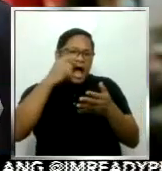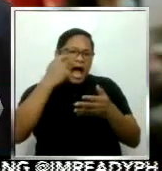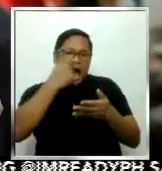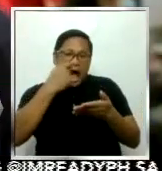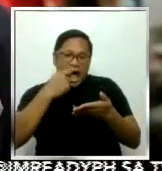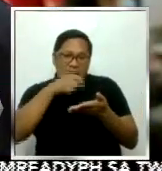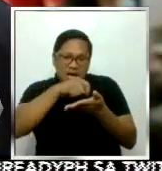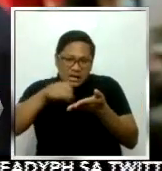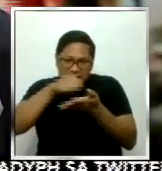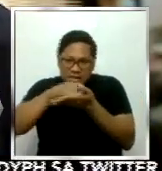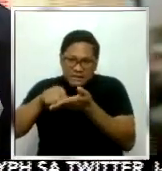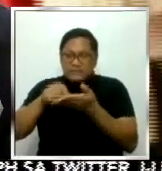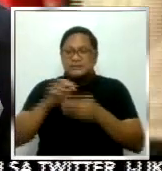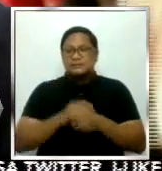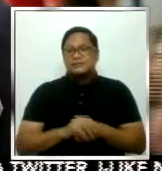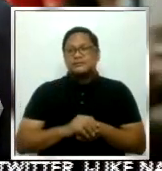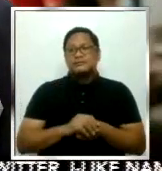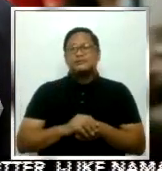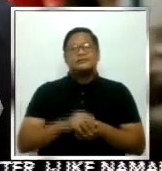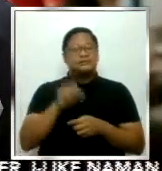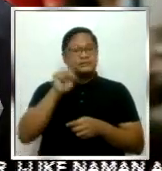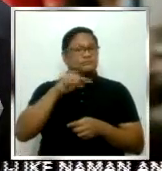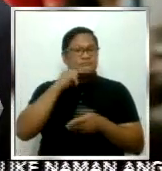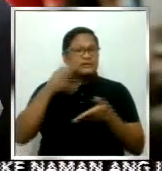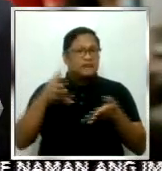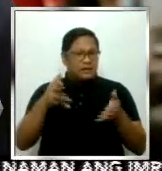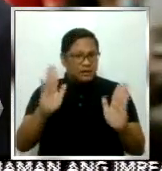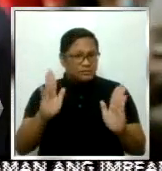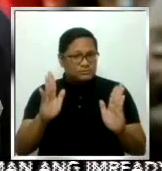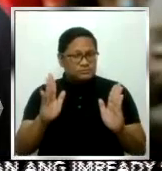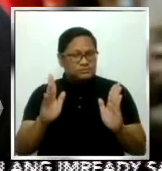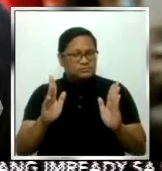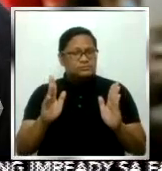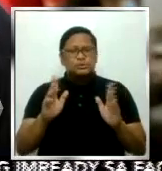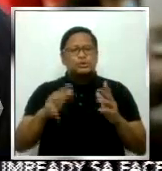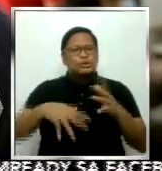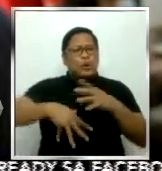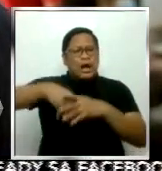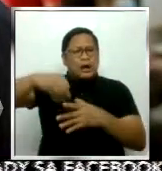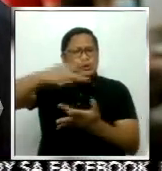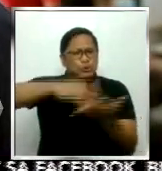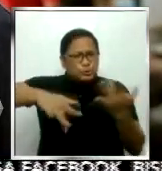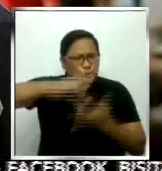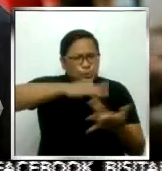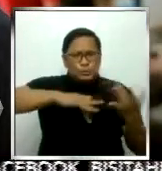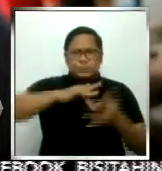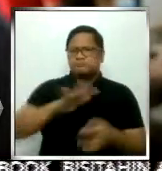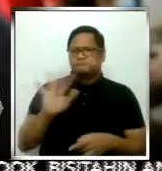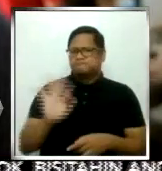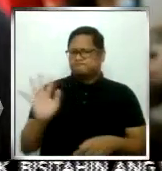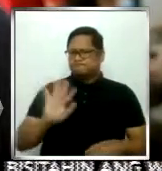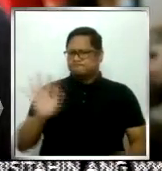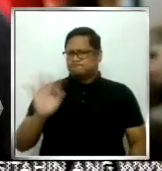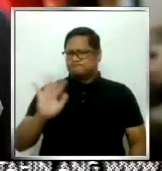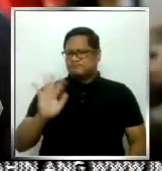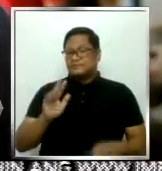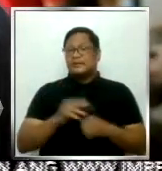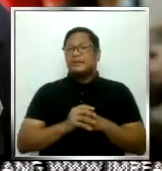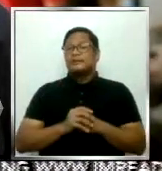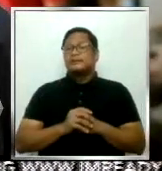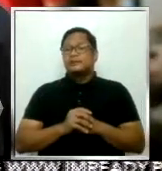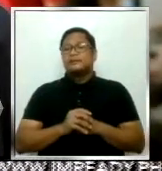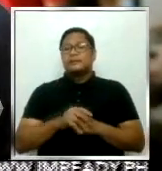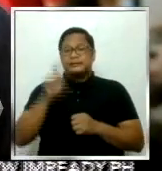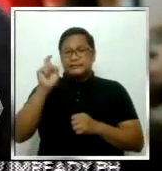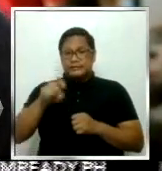will be quarantined, so they are not allowed to go out or move around yung sa bahay nila. Kaya dapat